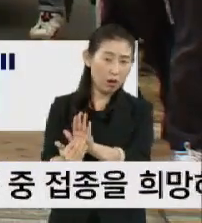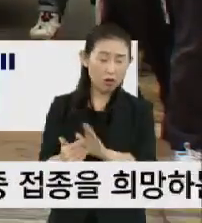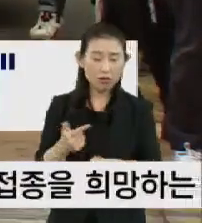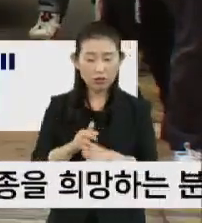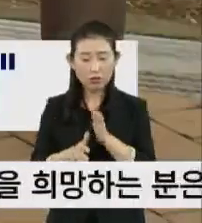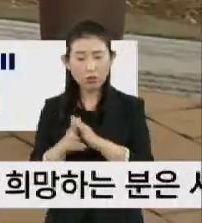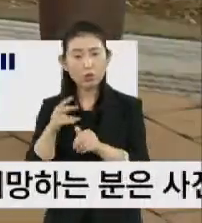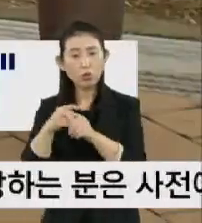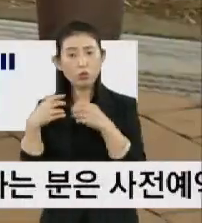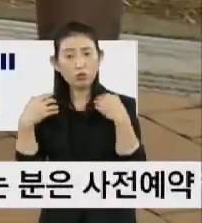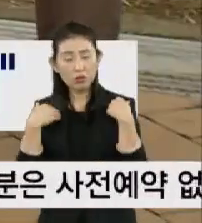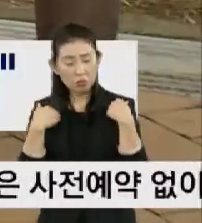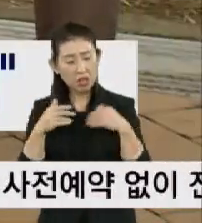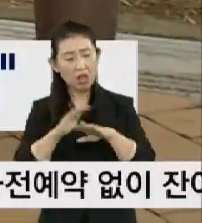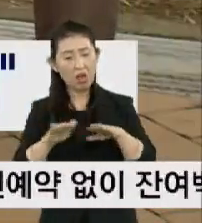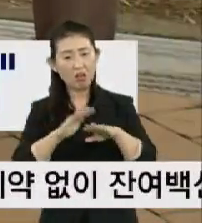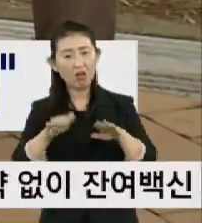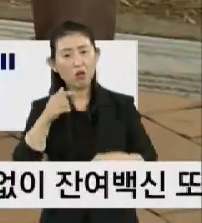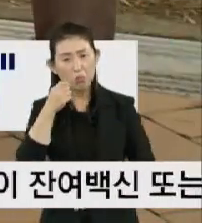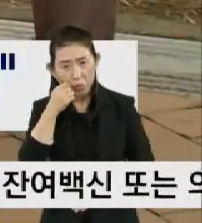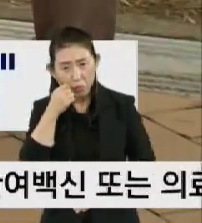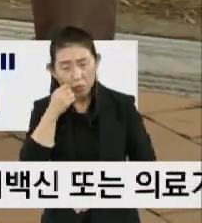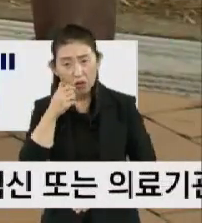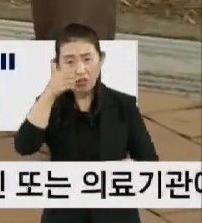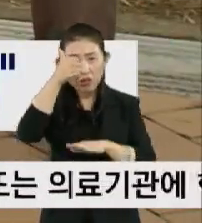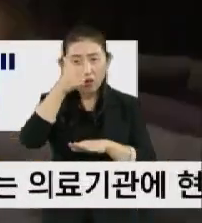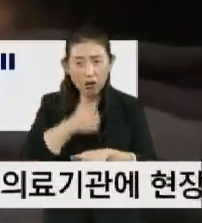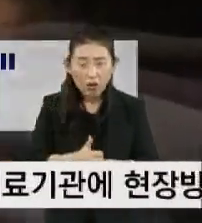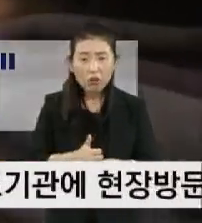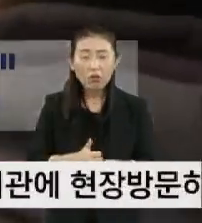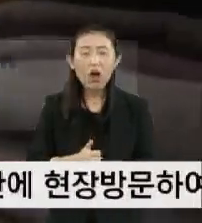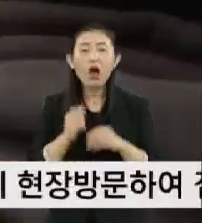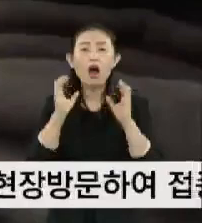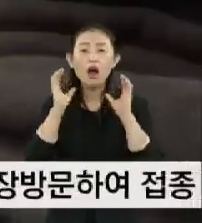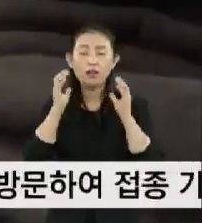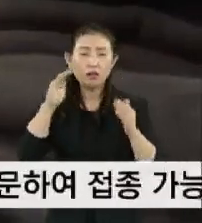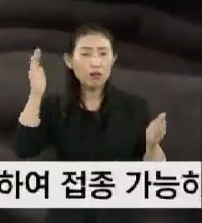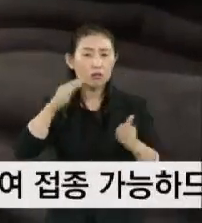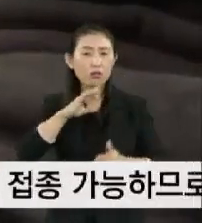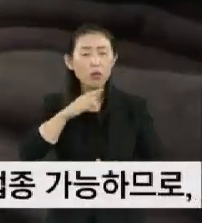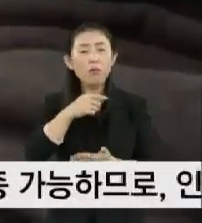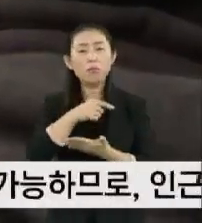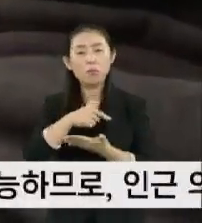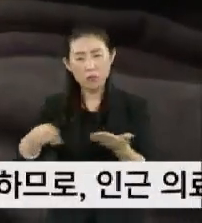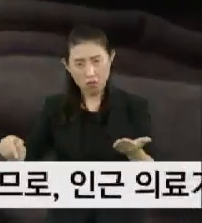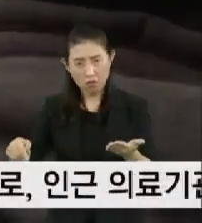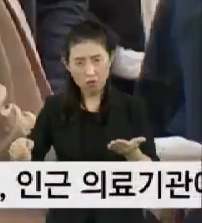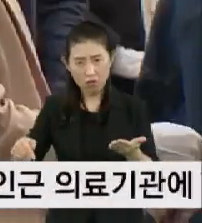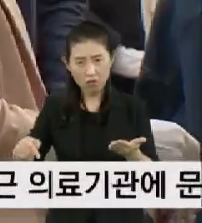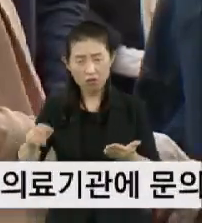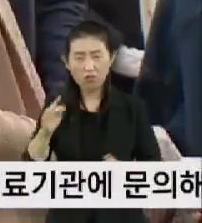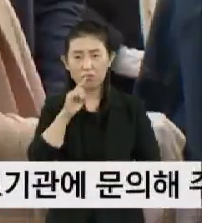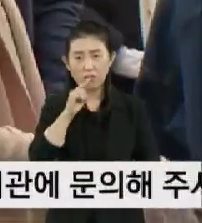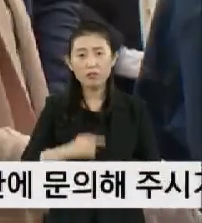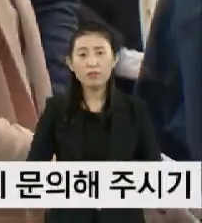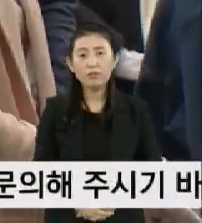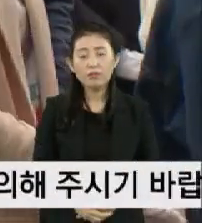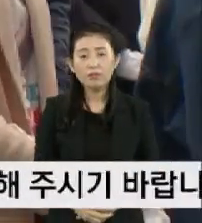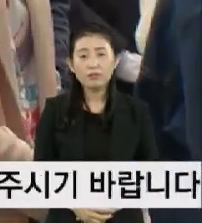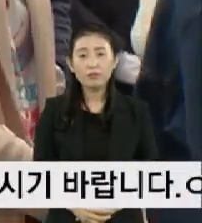대전시와 교육청이 이를 해결하지 못하면서 결국 고사리 같은 어린 학생들만 피해를 보게 됐다고